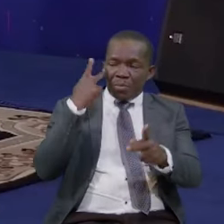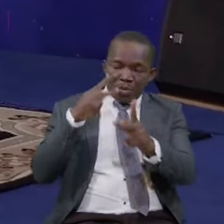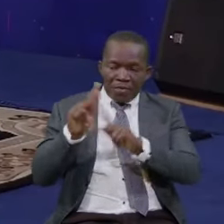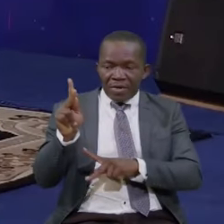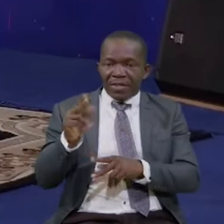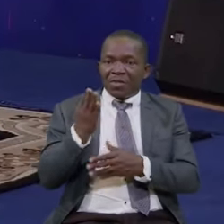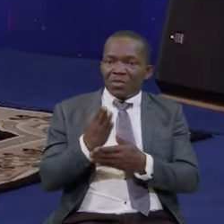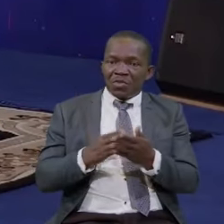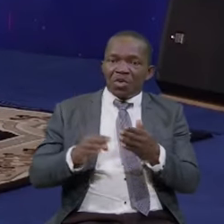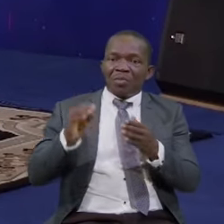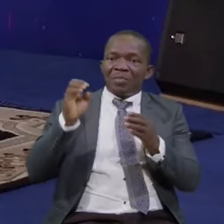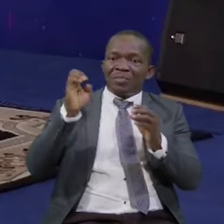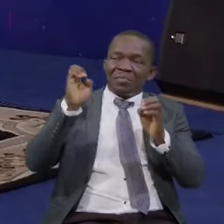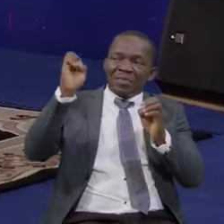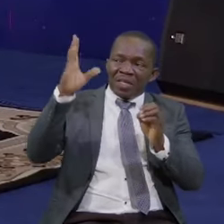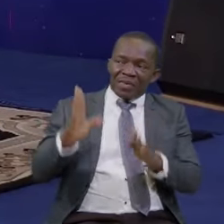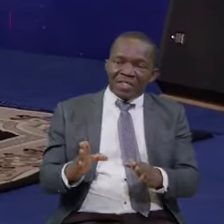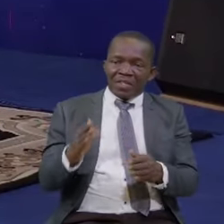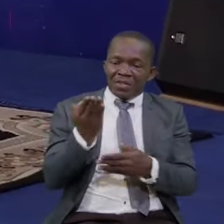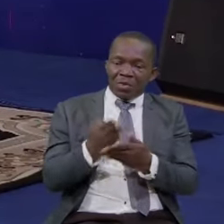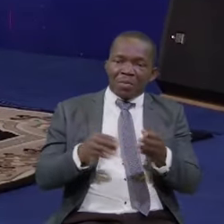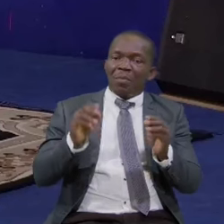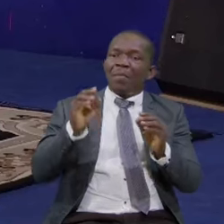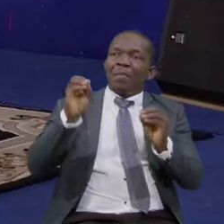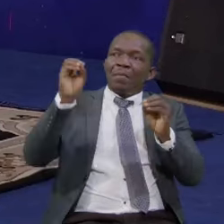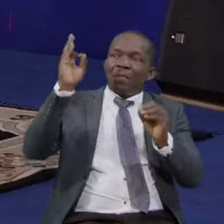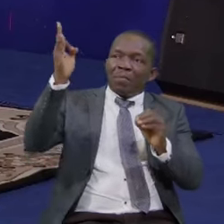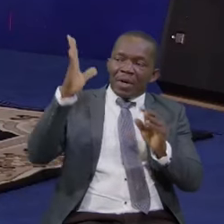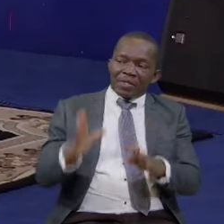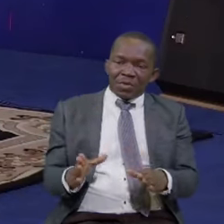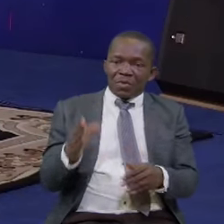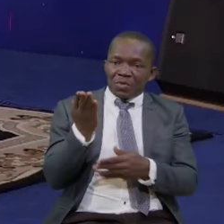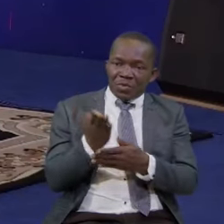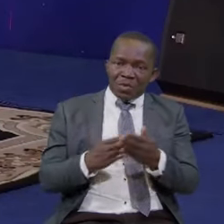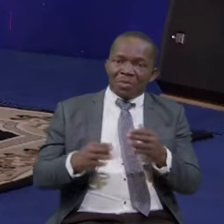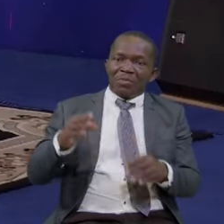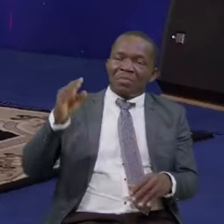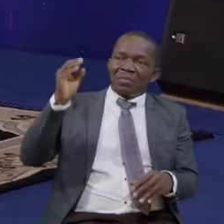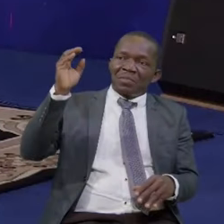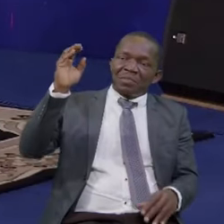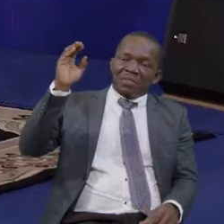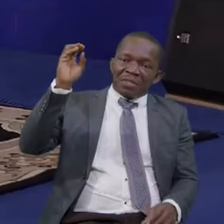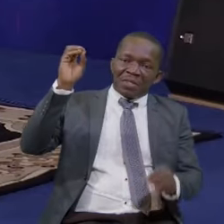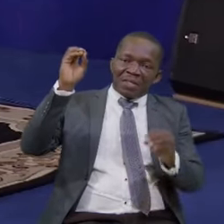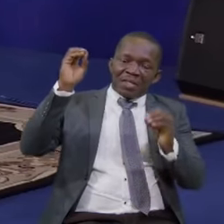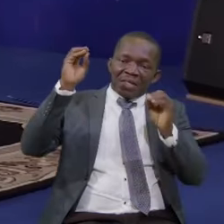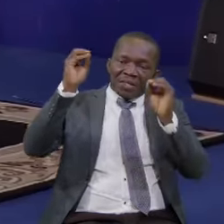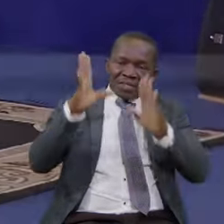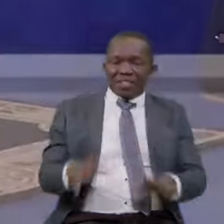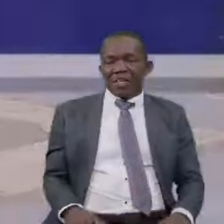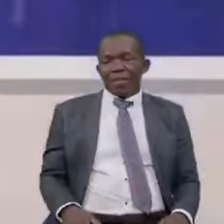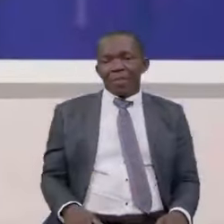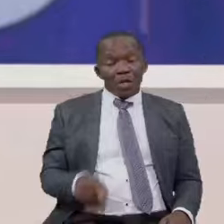et enseignant docteur tu peux ne pas commencer ha en haut quand nous avons